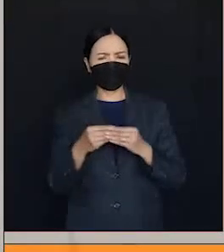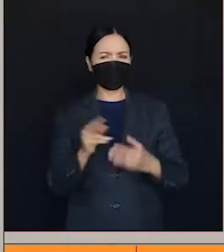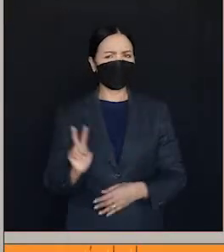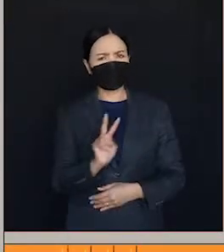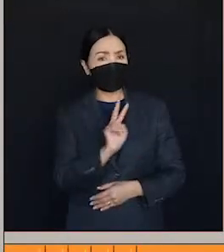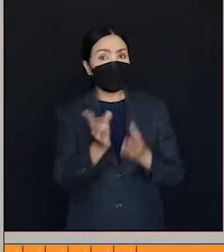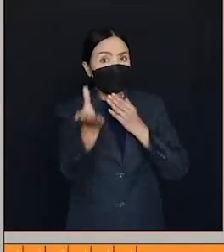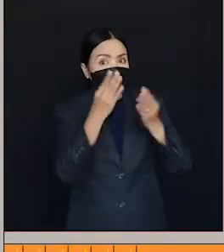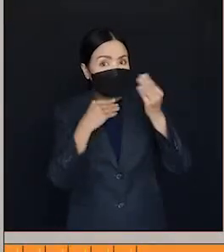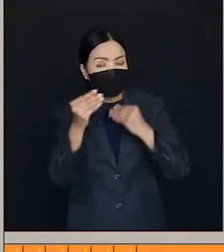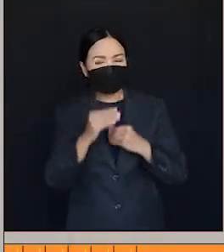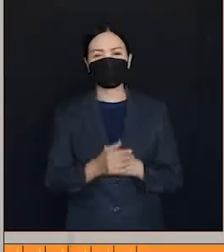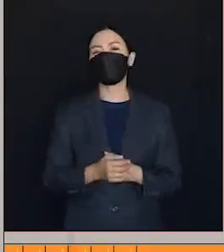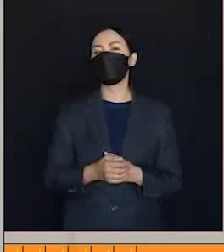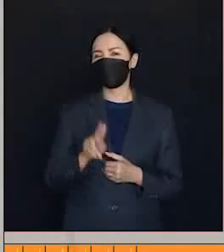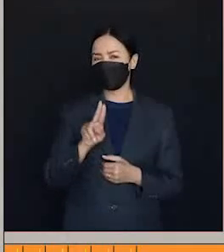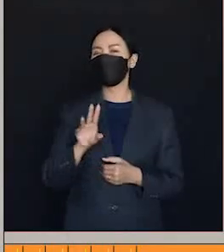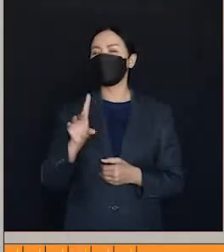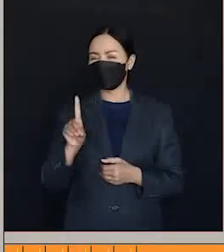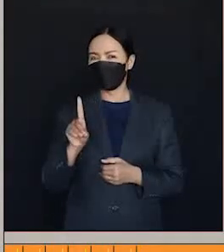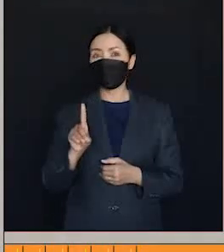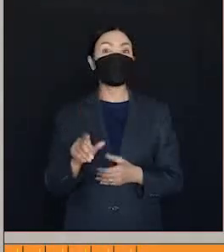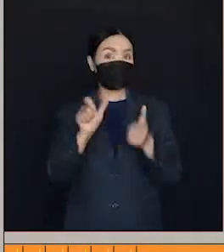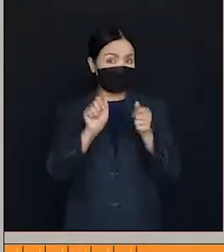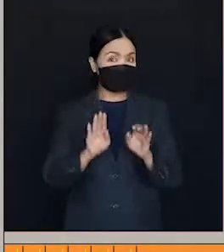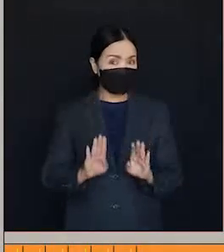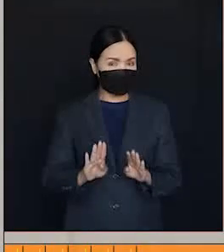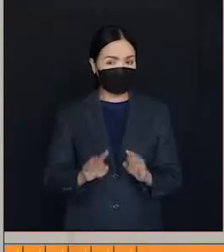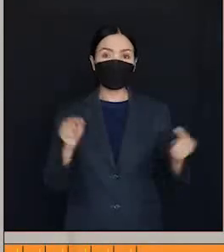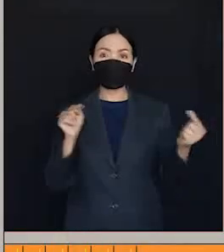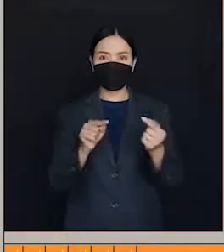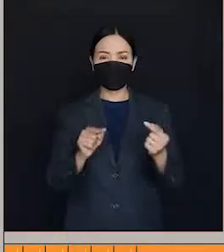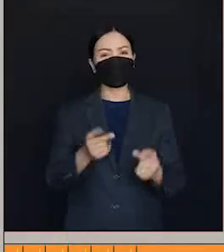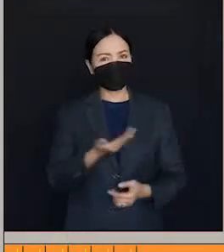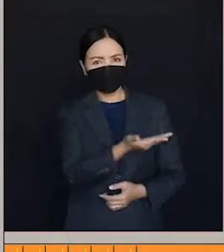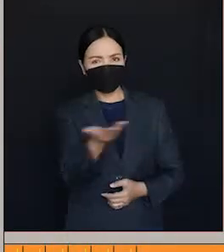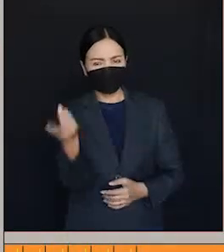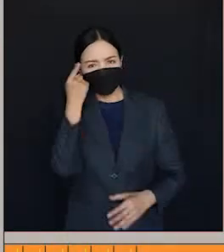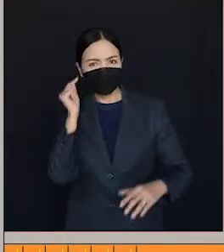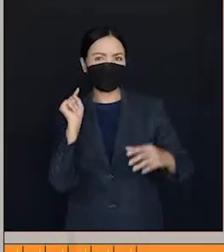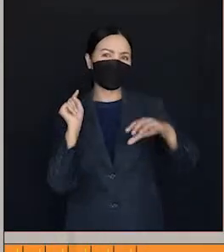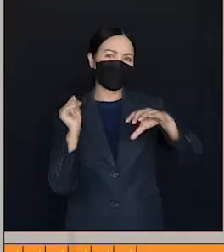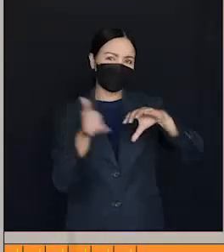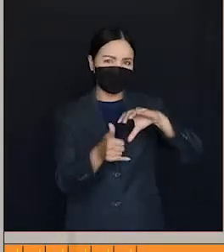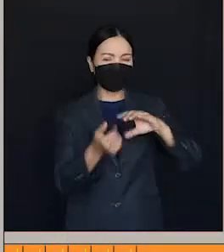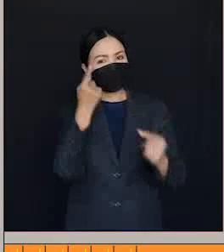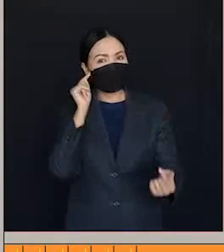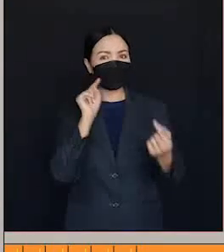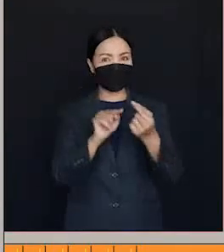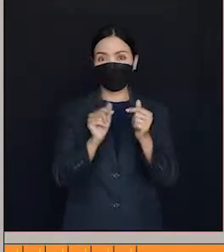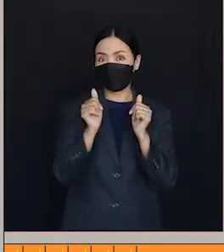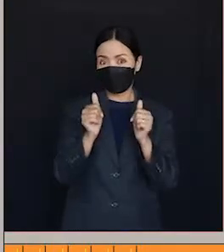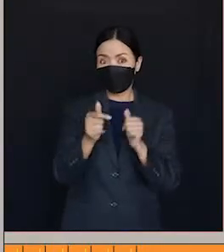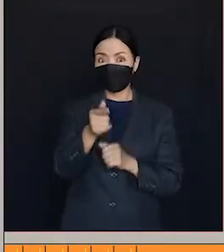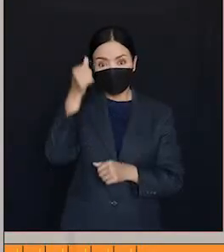ไปเรียนรู้เรื่องของ Universal Design นะคะซึ่งเป็นการออกแบบสำหรับทุกๆคนเลยล่ะค่ะ จำได้ครับพี่แหม่มที่เรา